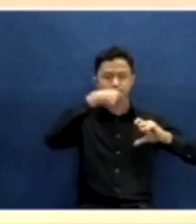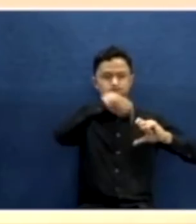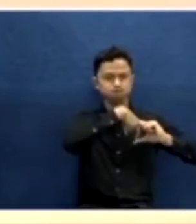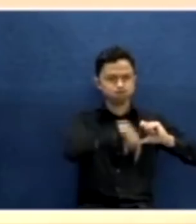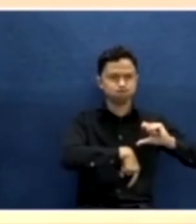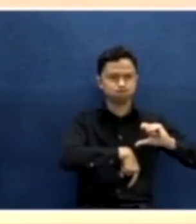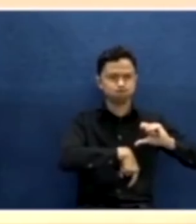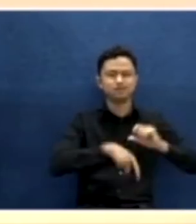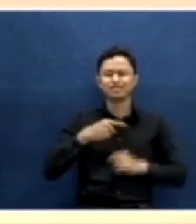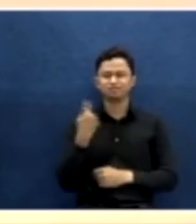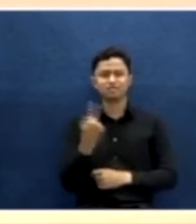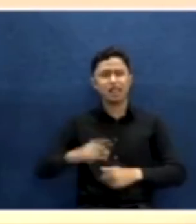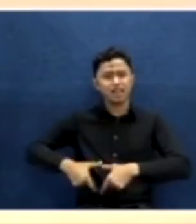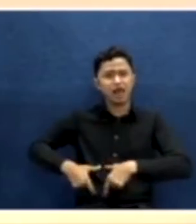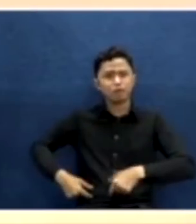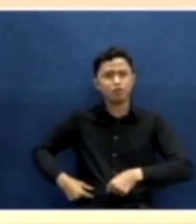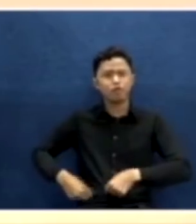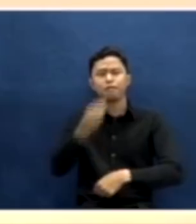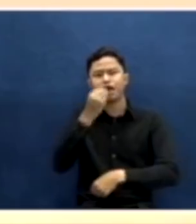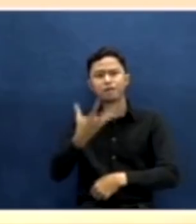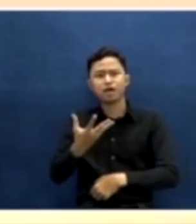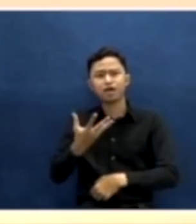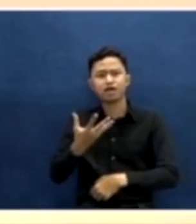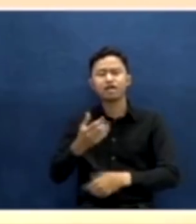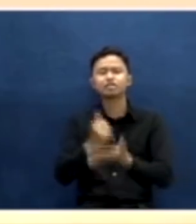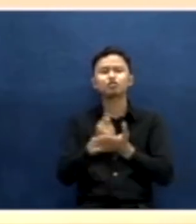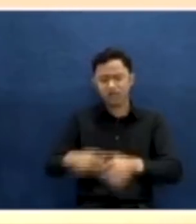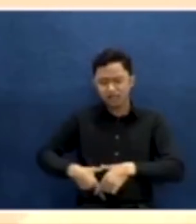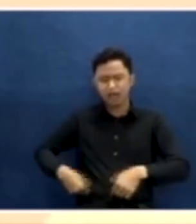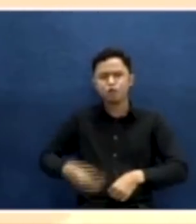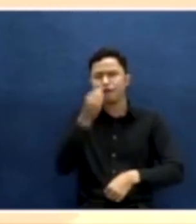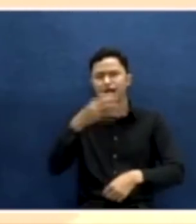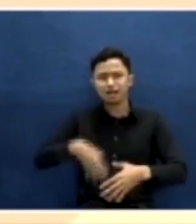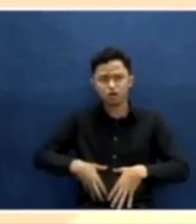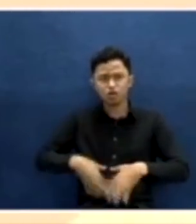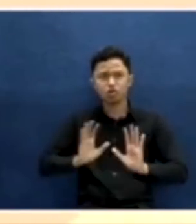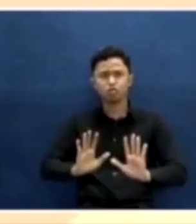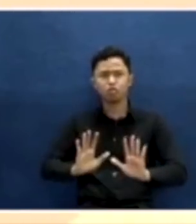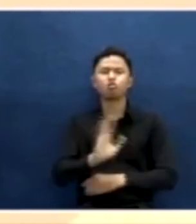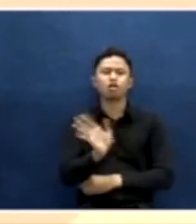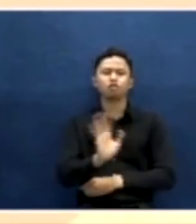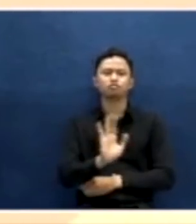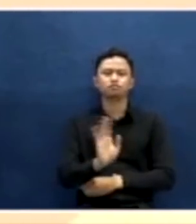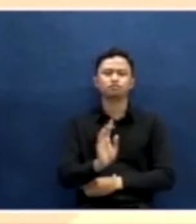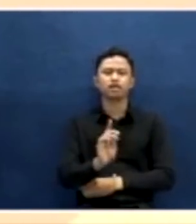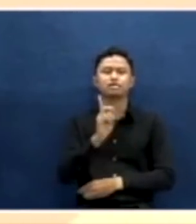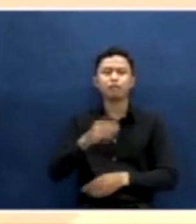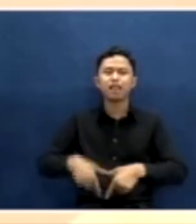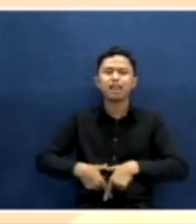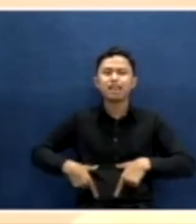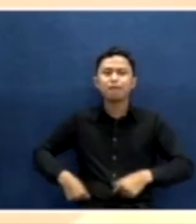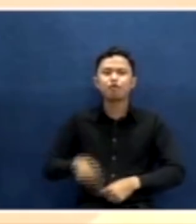urusan lambung itu bukan urusan apa yang ada di dalam perut kita tanpa kita sadari urusan lambung kita itu berkaitan